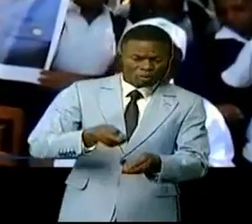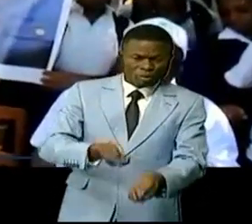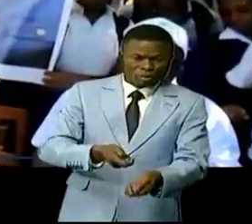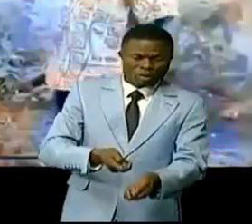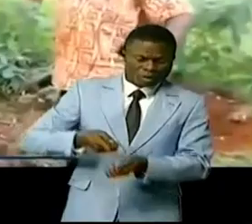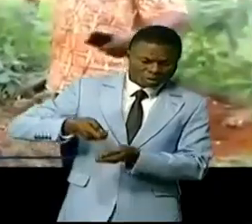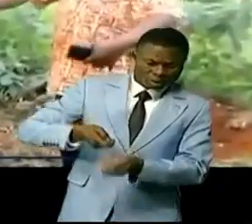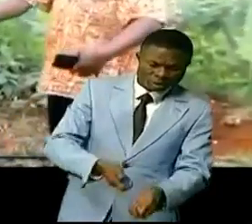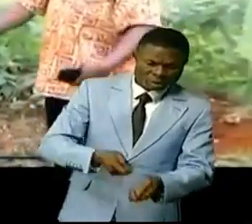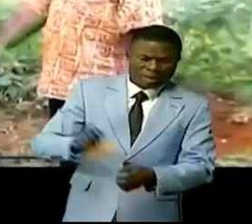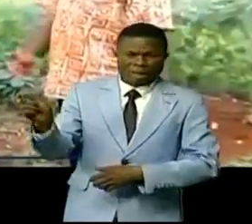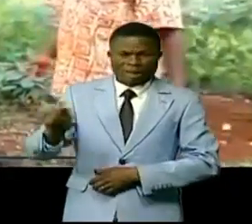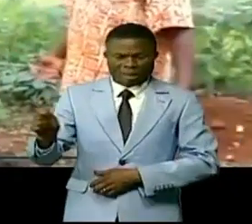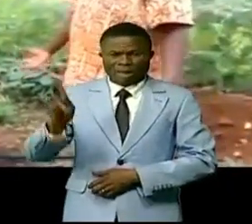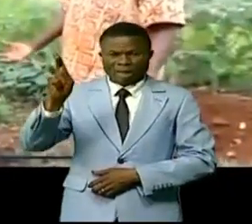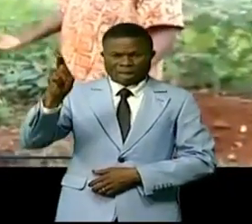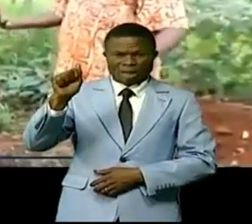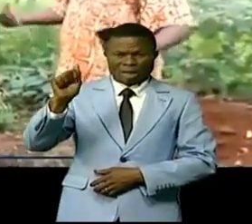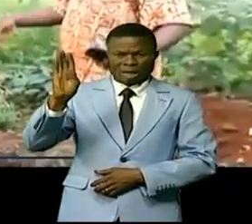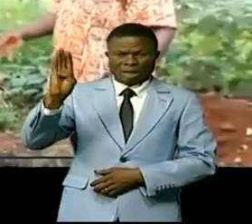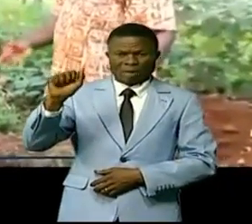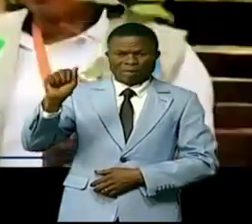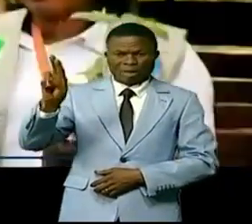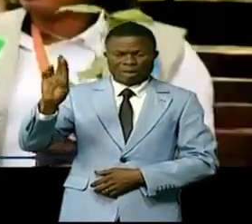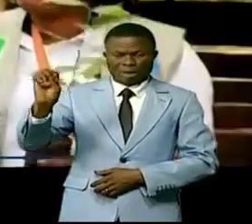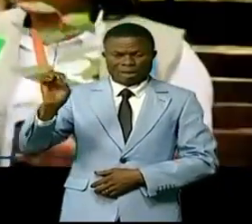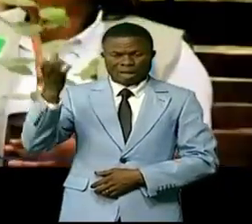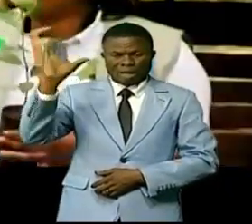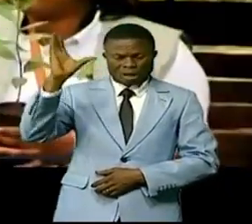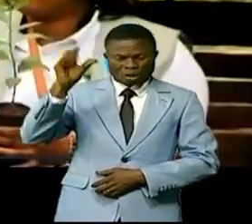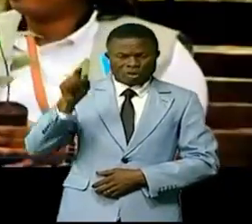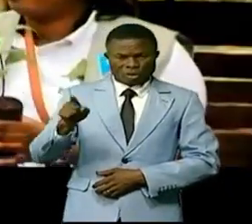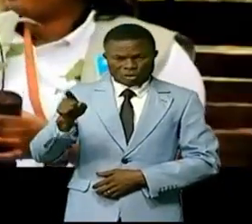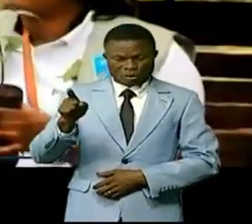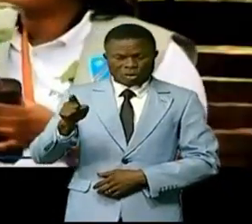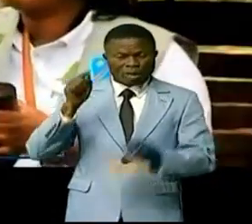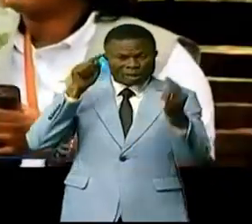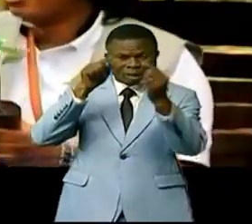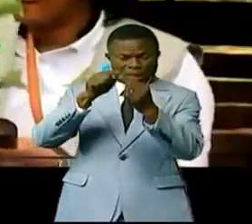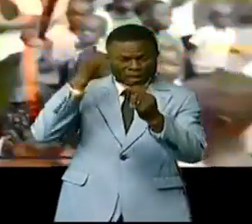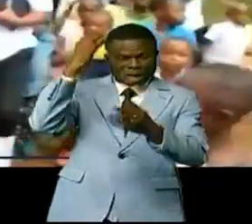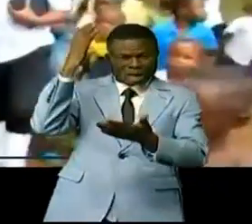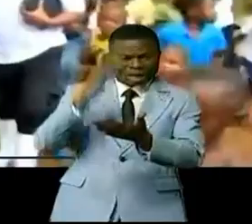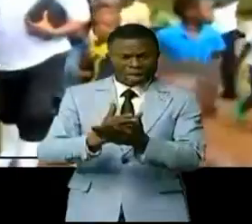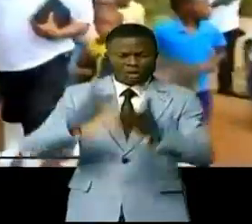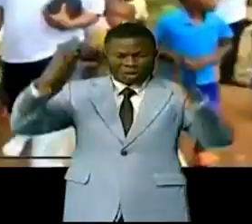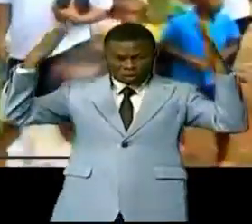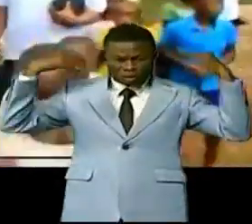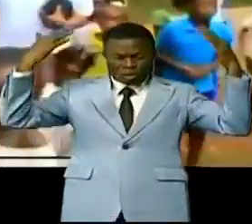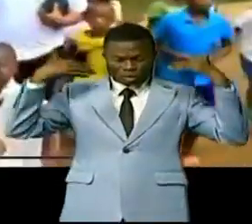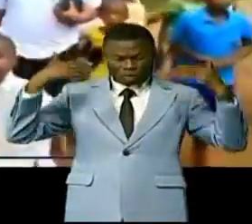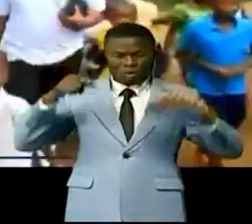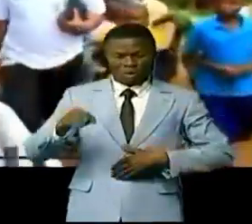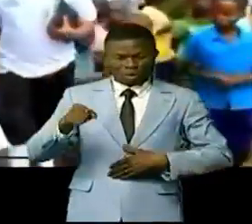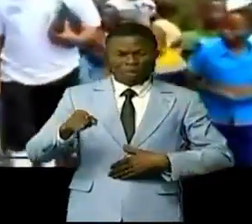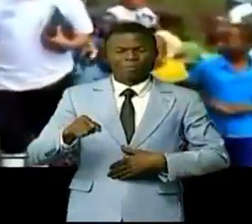terre dans le territoire de Kabaré, précisément dans la localité de Mumosho. C'est dans le but de lutter contre le réchauffement climatique, lutter également